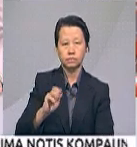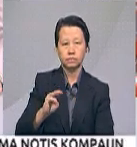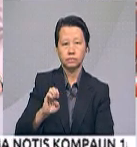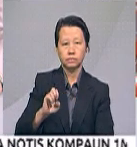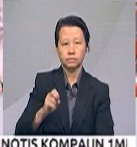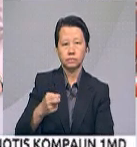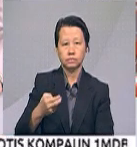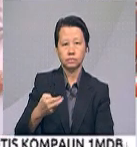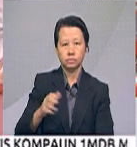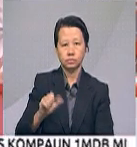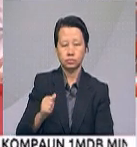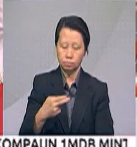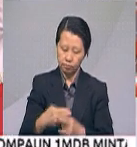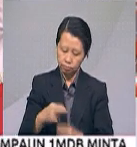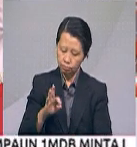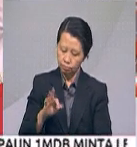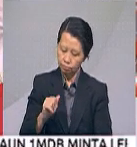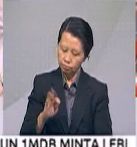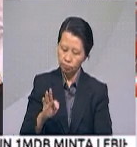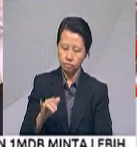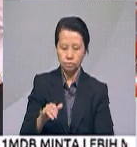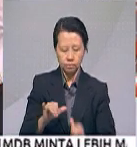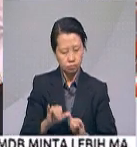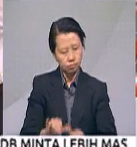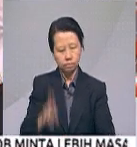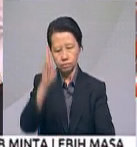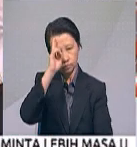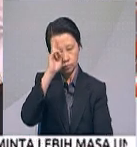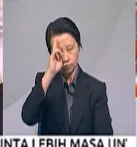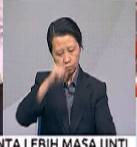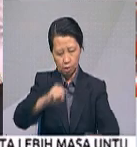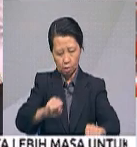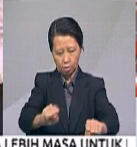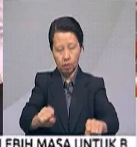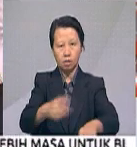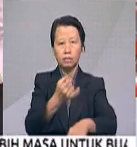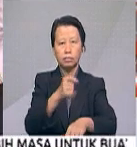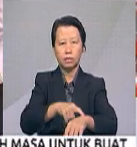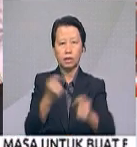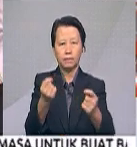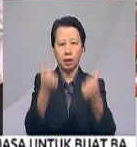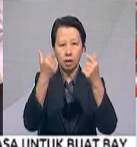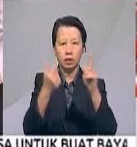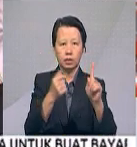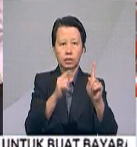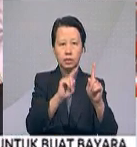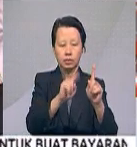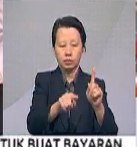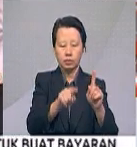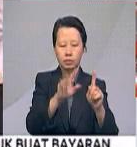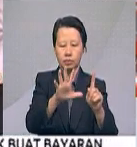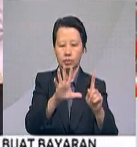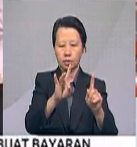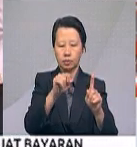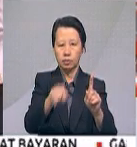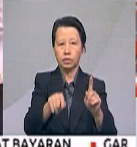Fabio Quartararo mengekalkan konsistensi tunggangan untuk mencatat masa terpantas